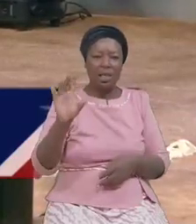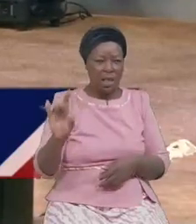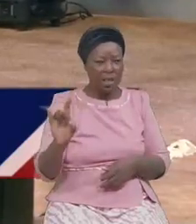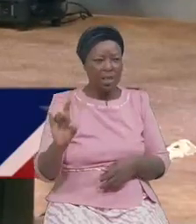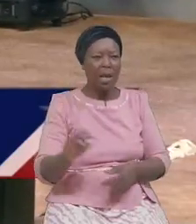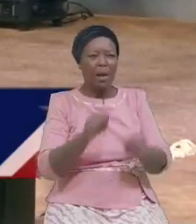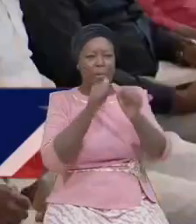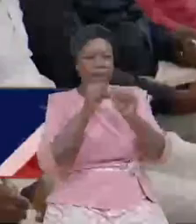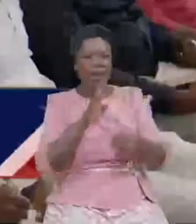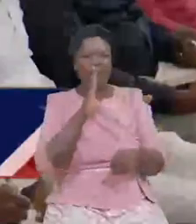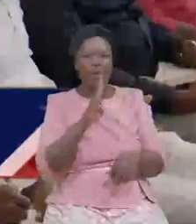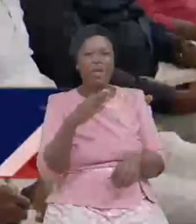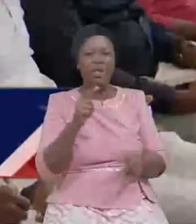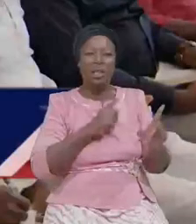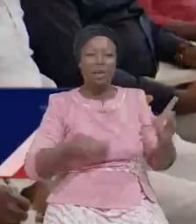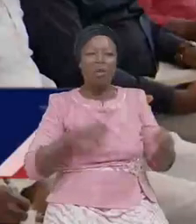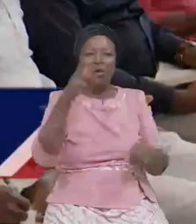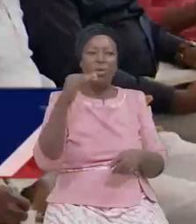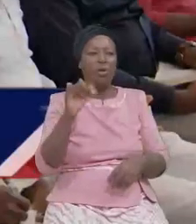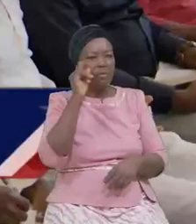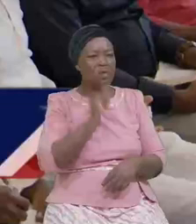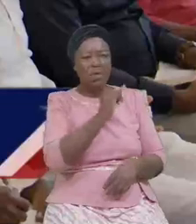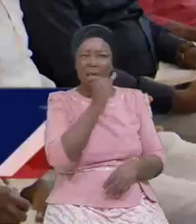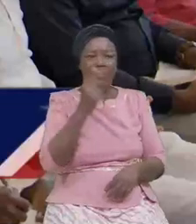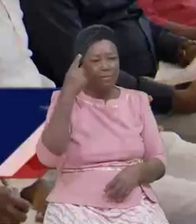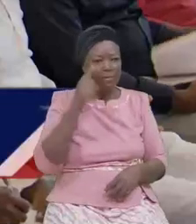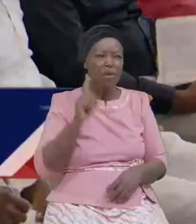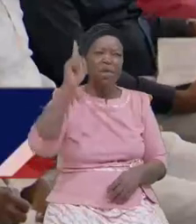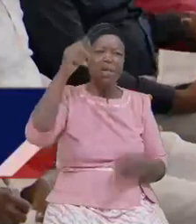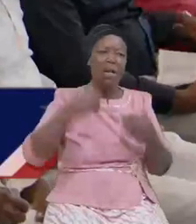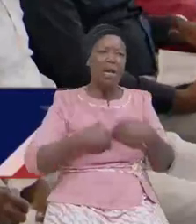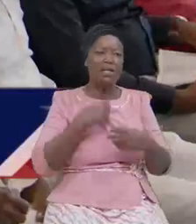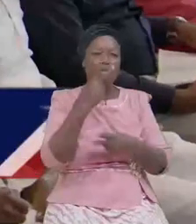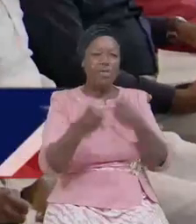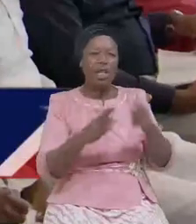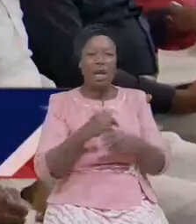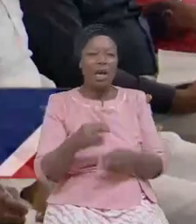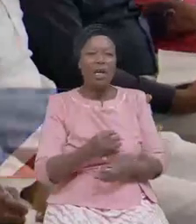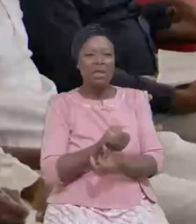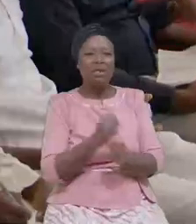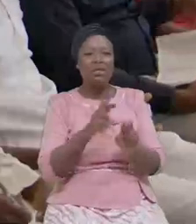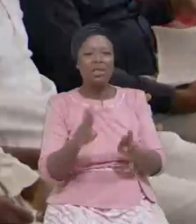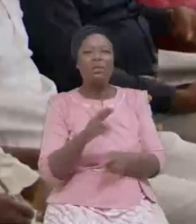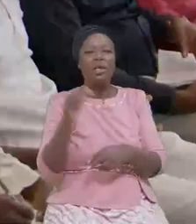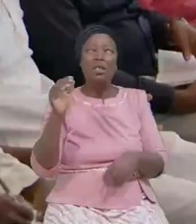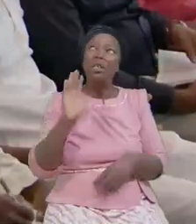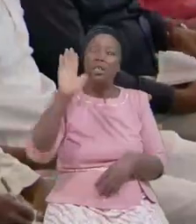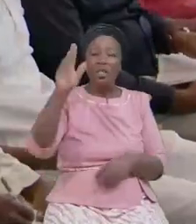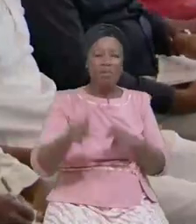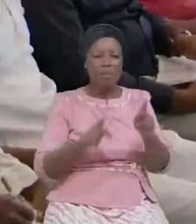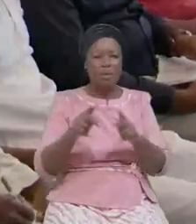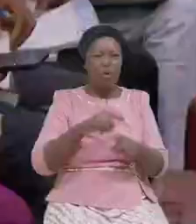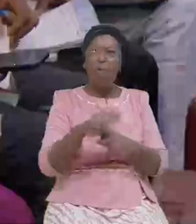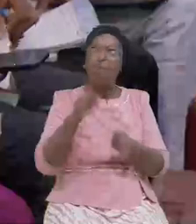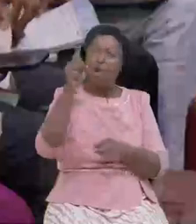Luc 1, 68, il dit, béni soit le Seigneur, le Dieu d'Israël, de ce qu'il a visité et racheté son peuple. Lorsqu'il nous a visité, il ne